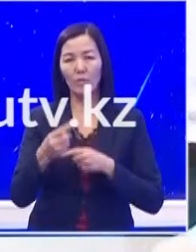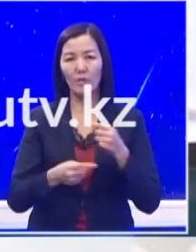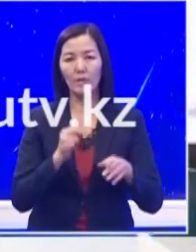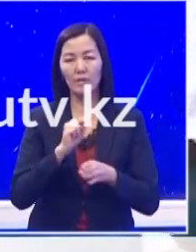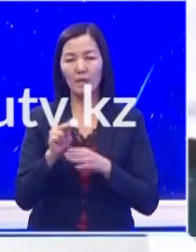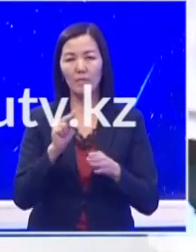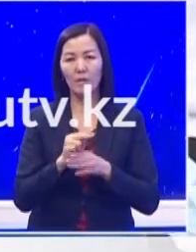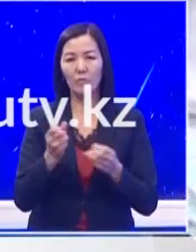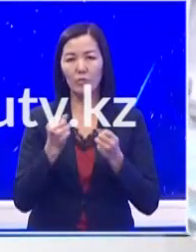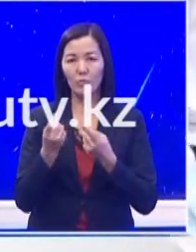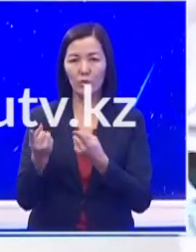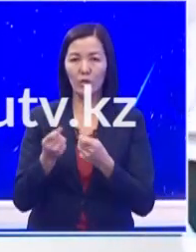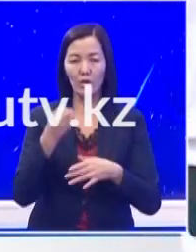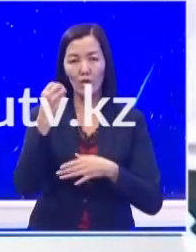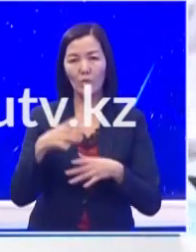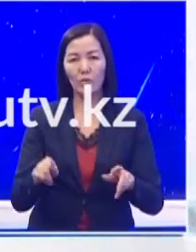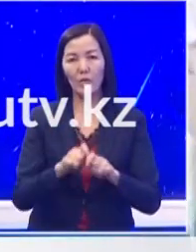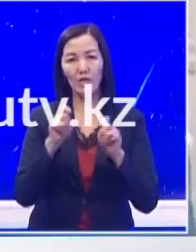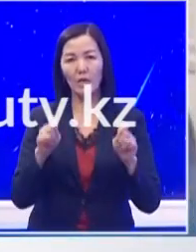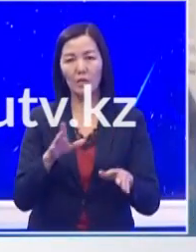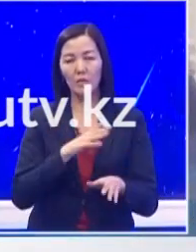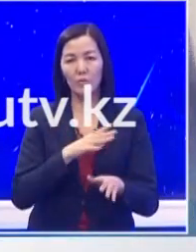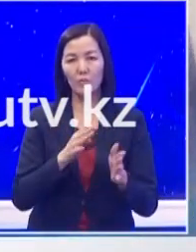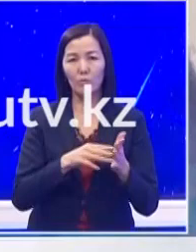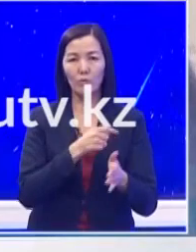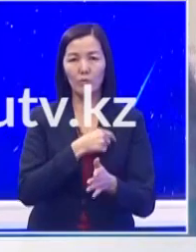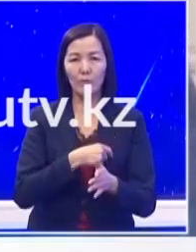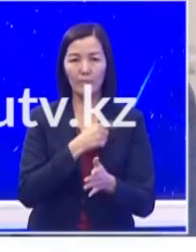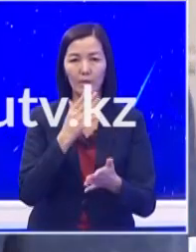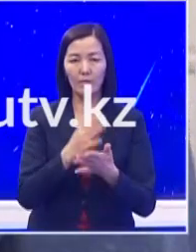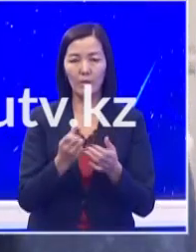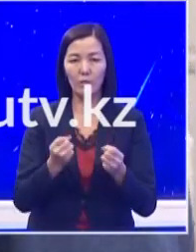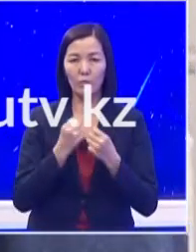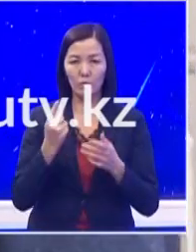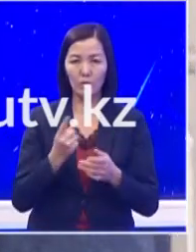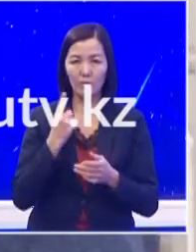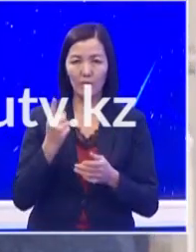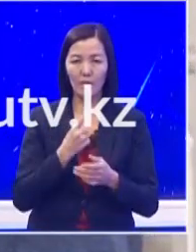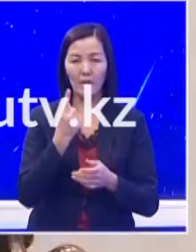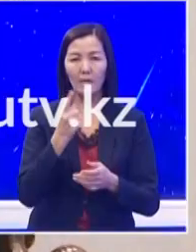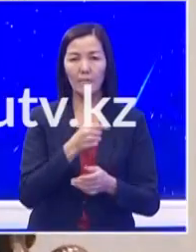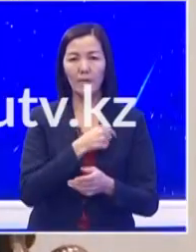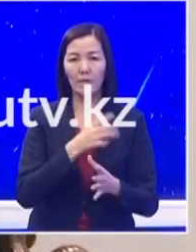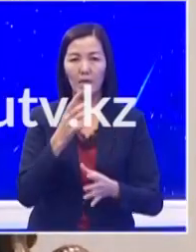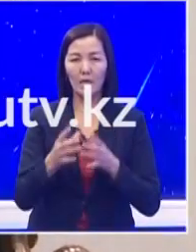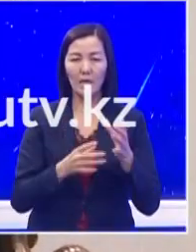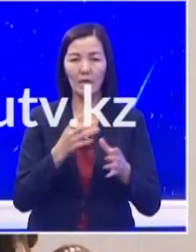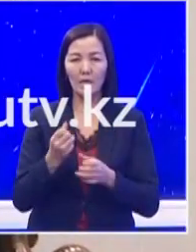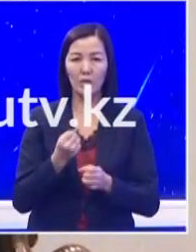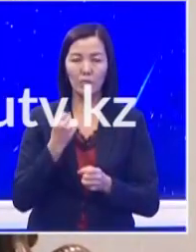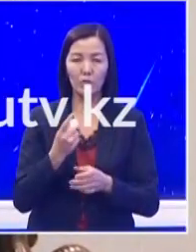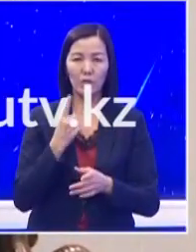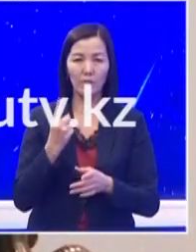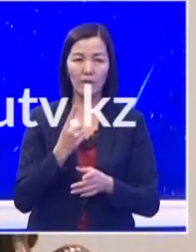спортқа тарту үшін осындай орталықты ашып отырмыз. 9 бапкеріміз бар, барлығы спорт шеберлері. Бір жаттықтырушымыз халықаралық дәрежедегі спорт